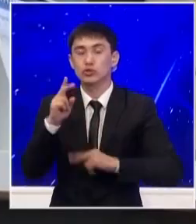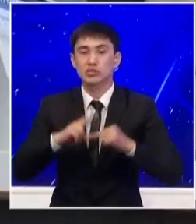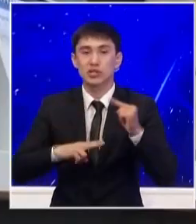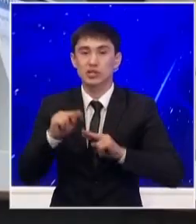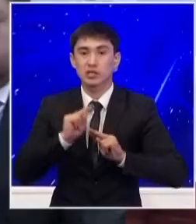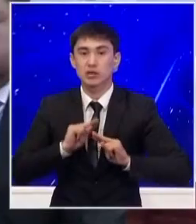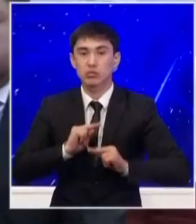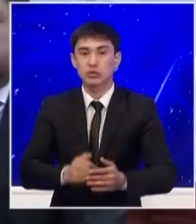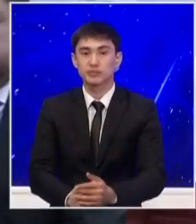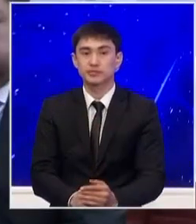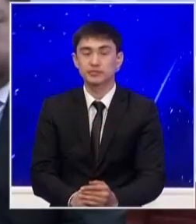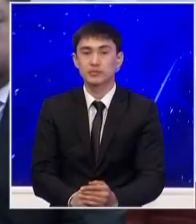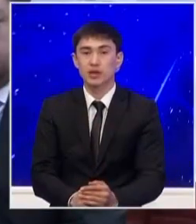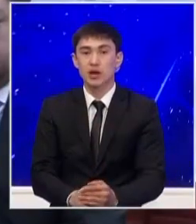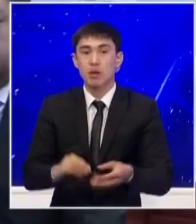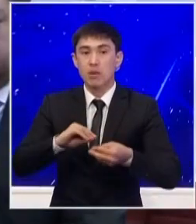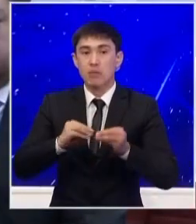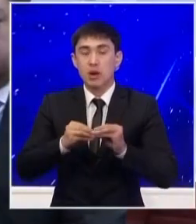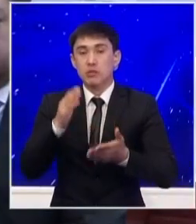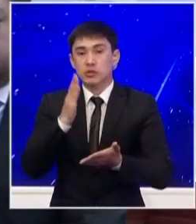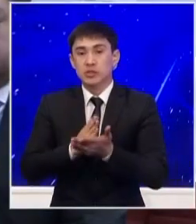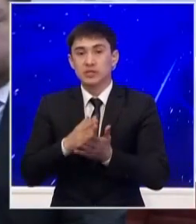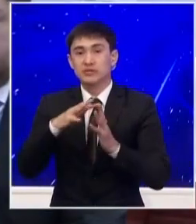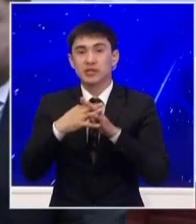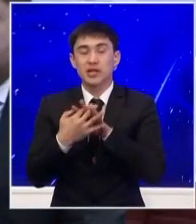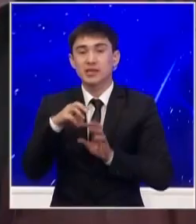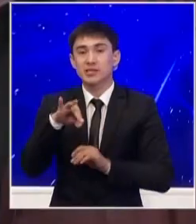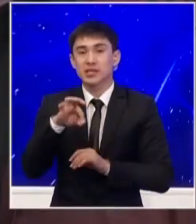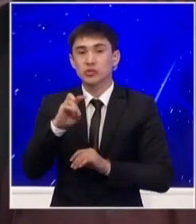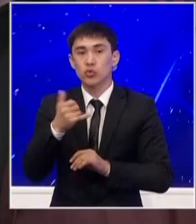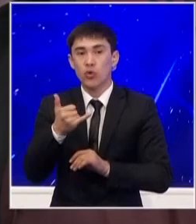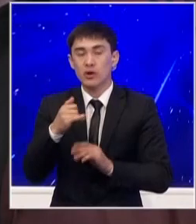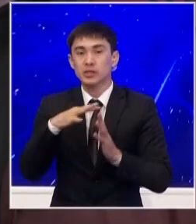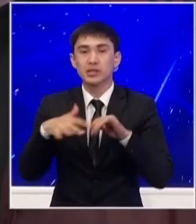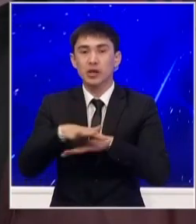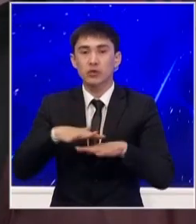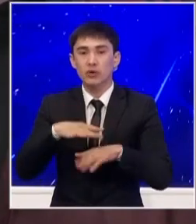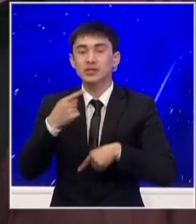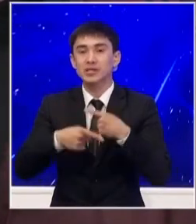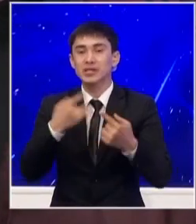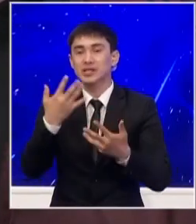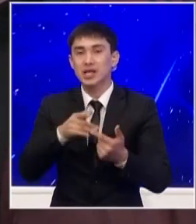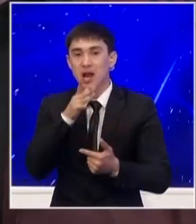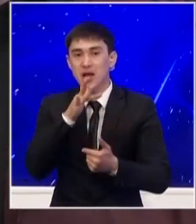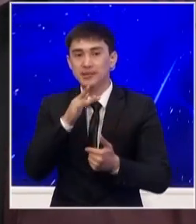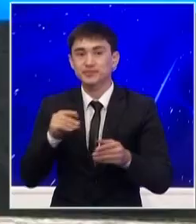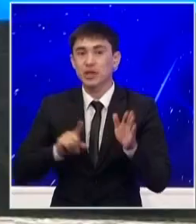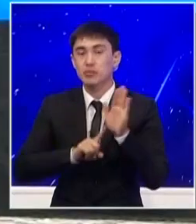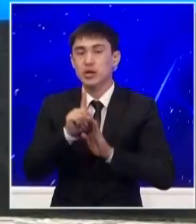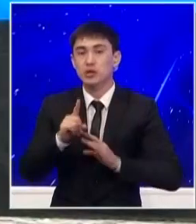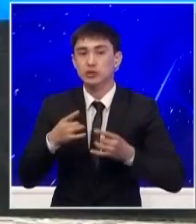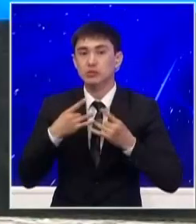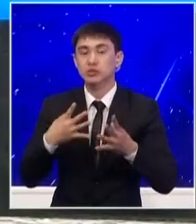строительные работы. Аналогичная проблема существует и в селе Тескенсу, жители которого через несколько лет собираются